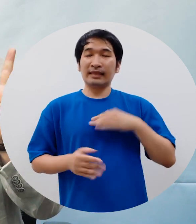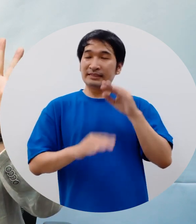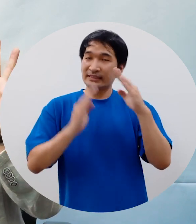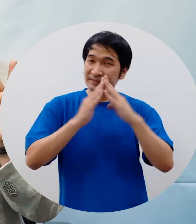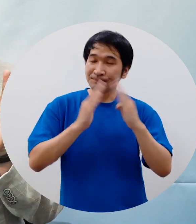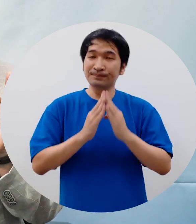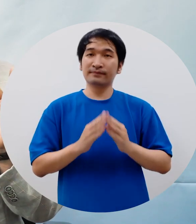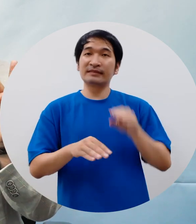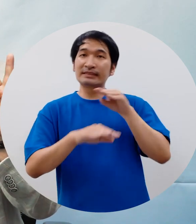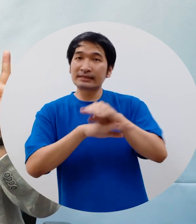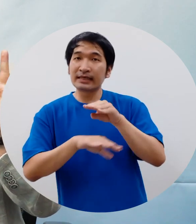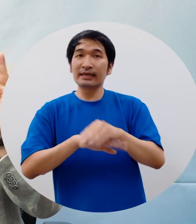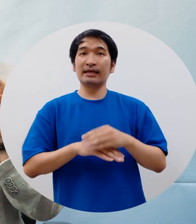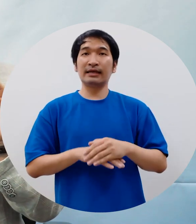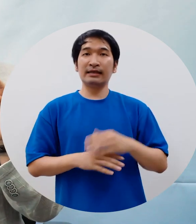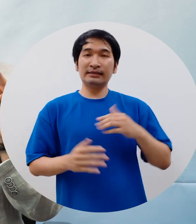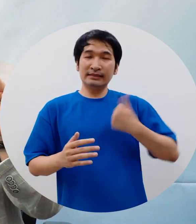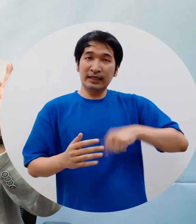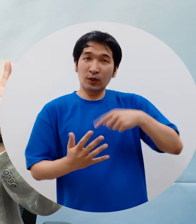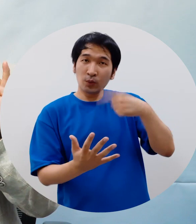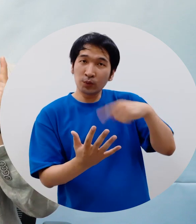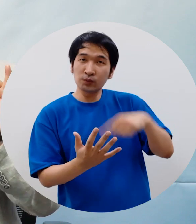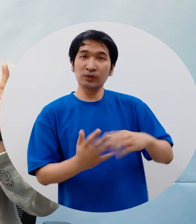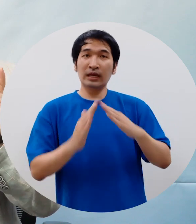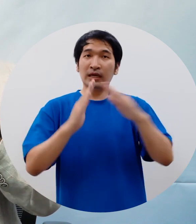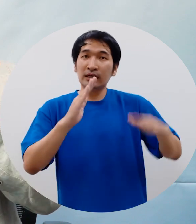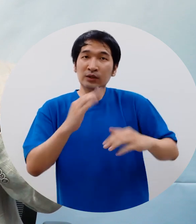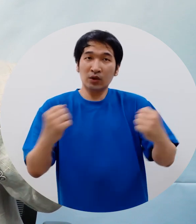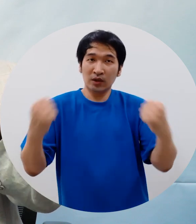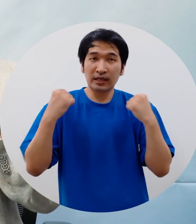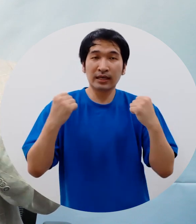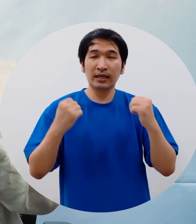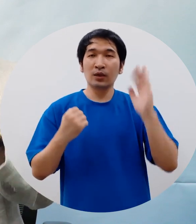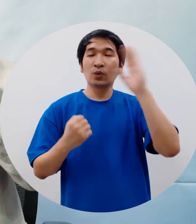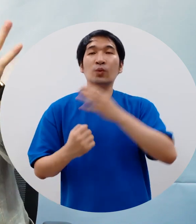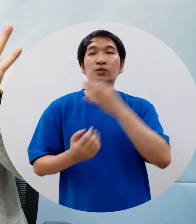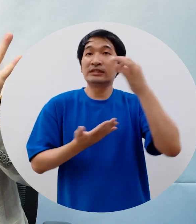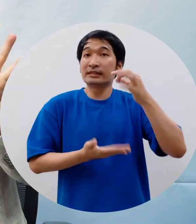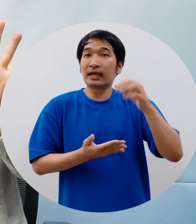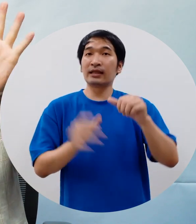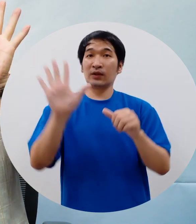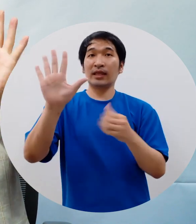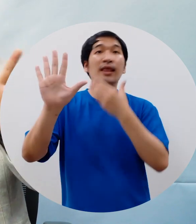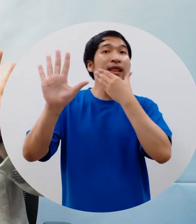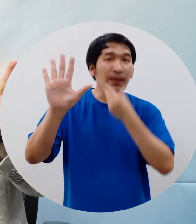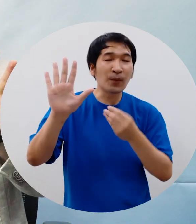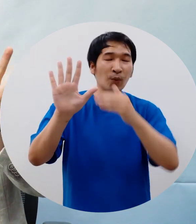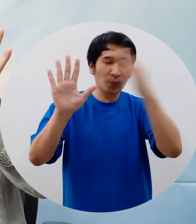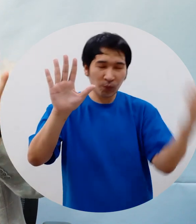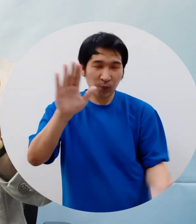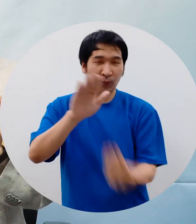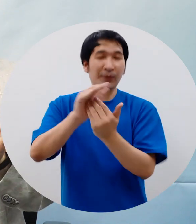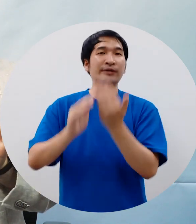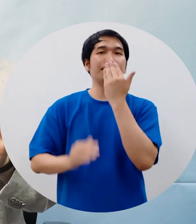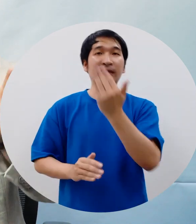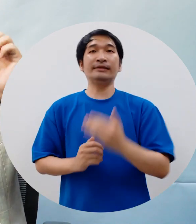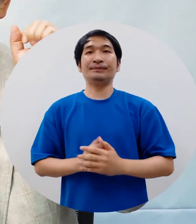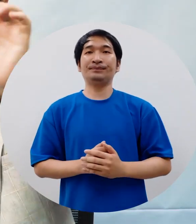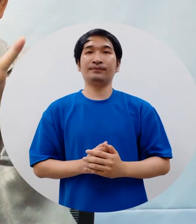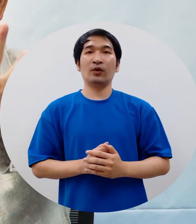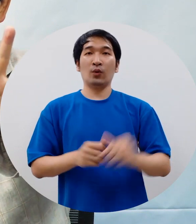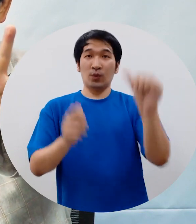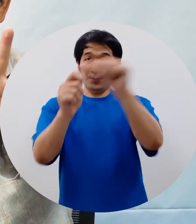집 마련, 내 차 마련, 자녀의 교육, 가족의 건강, 노후 자산, 이 5가지의 행복을 이룰 수 있도록